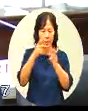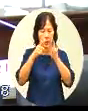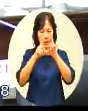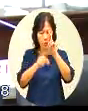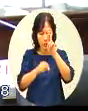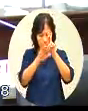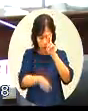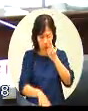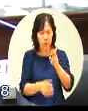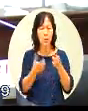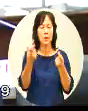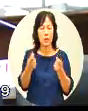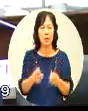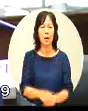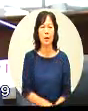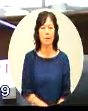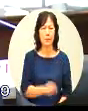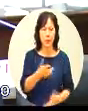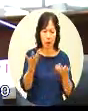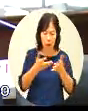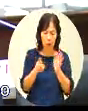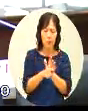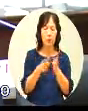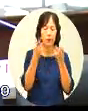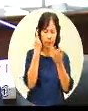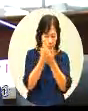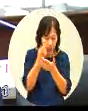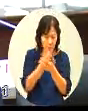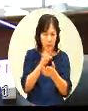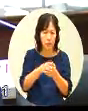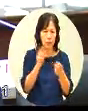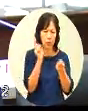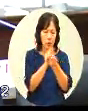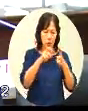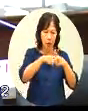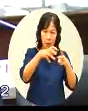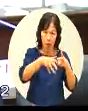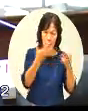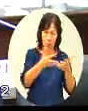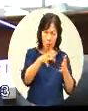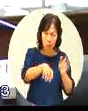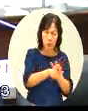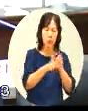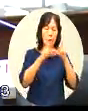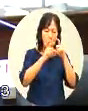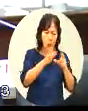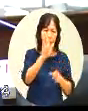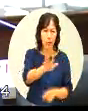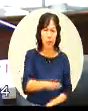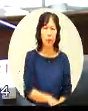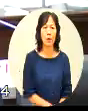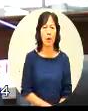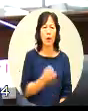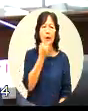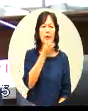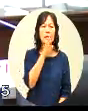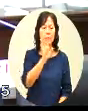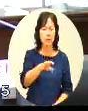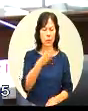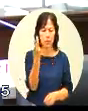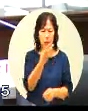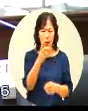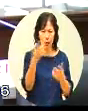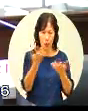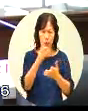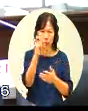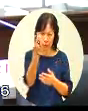这个问题每次当然我们都跟公务局也这样的一个 反应，但是我总觉得这背后两个问题。第